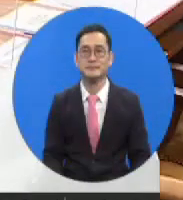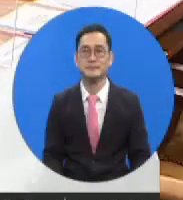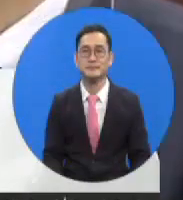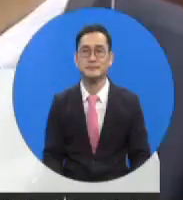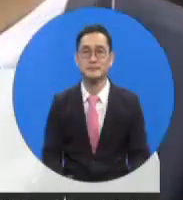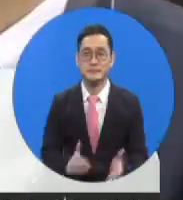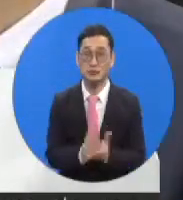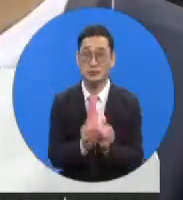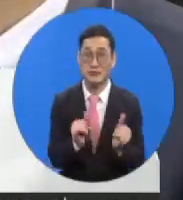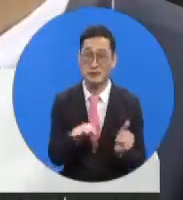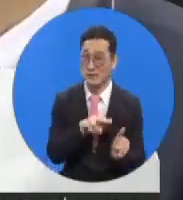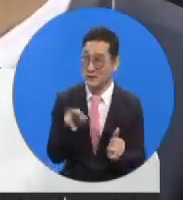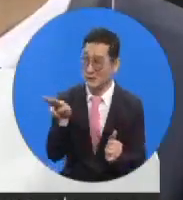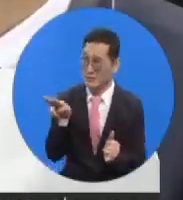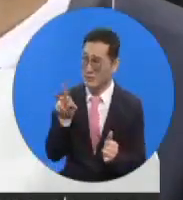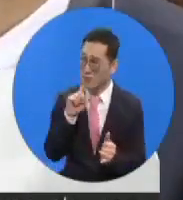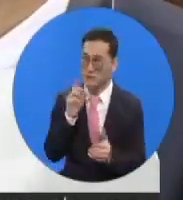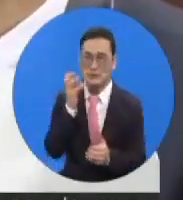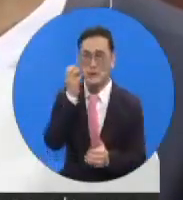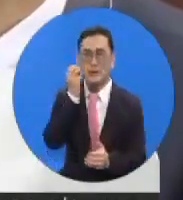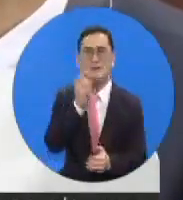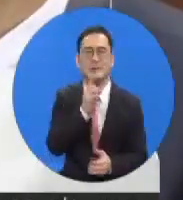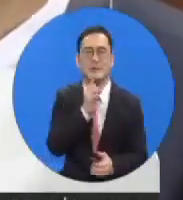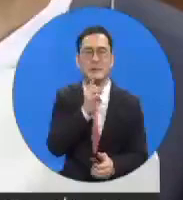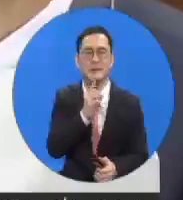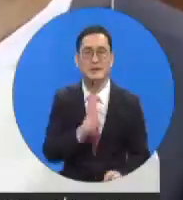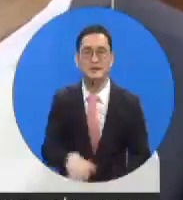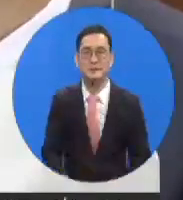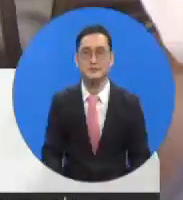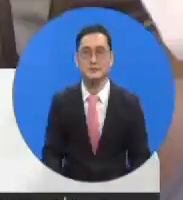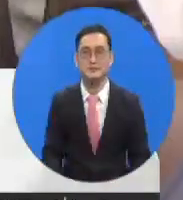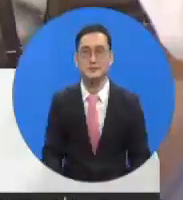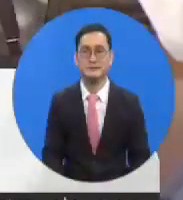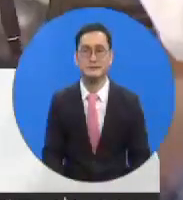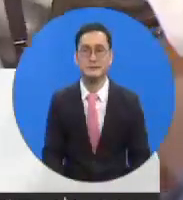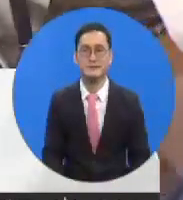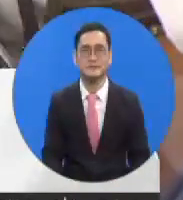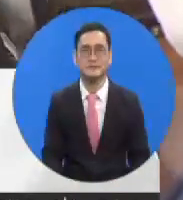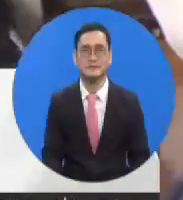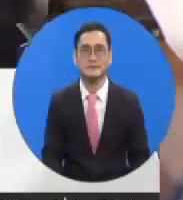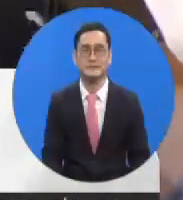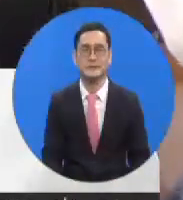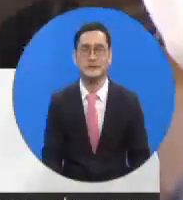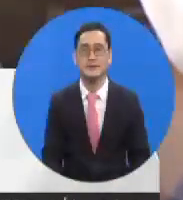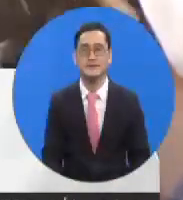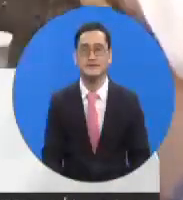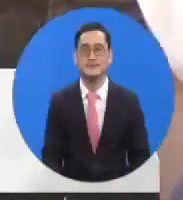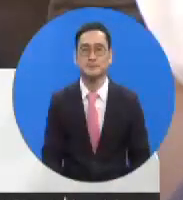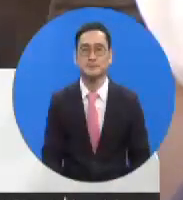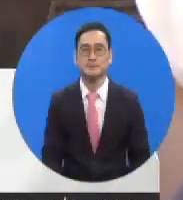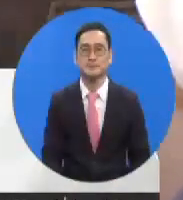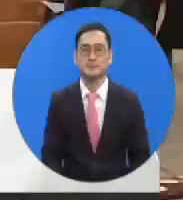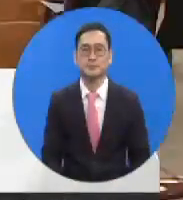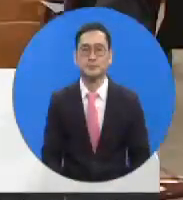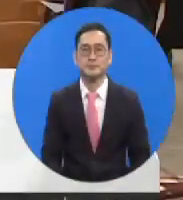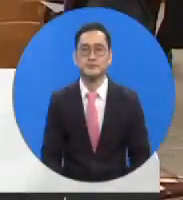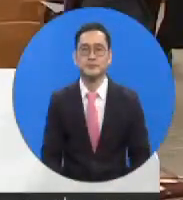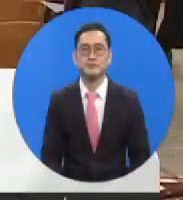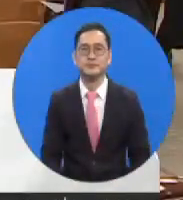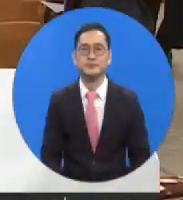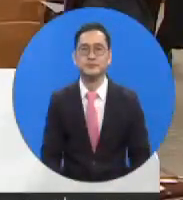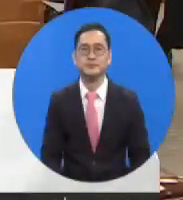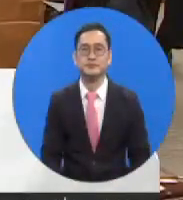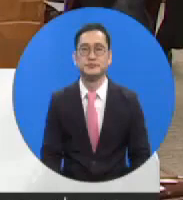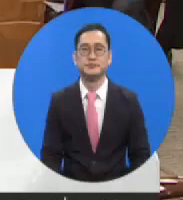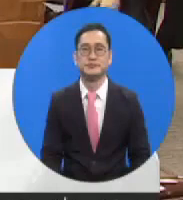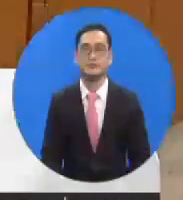전문가도 다 이례적이라고 말하는 거죠. 그런 점에서 저는 어쨌든 시간이 많지는 않다 이런 생각이 들어서 어쨌든 뭐 이미 이제 처음에